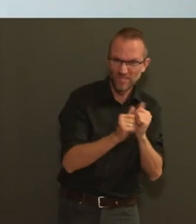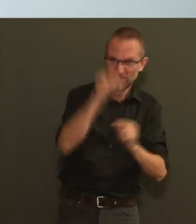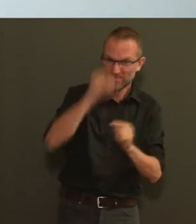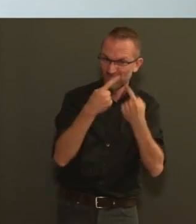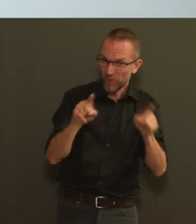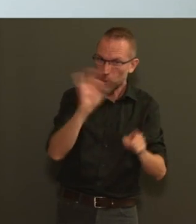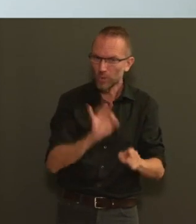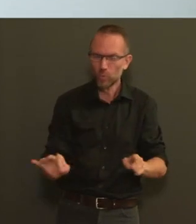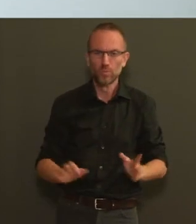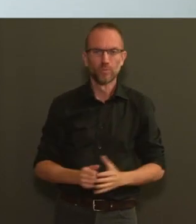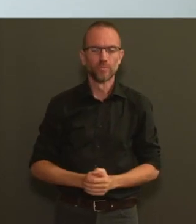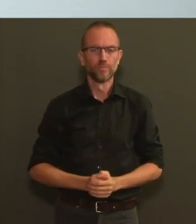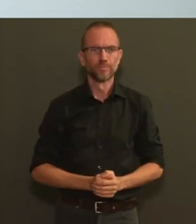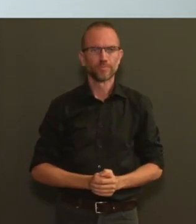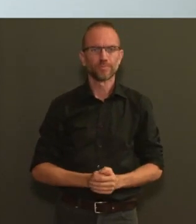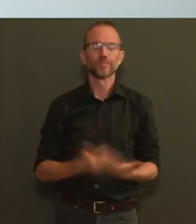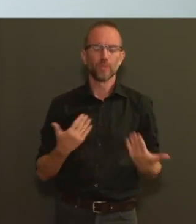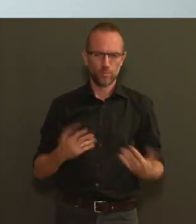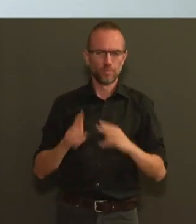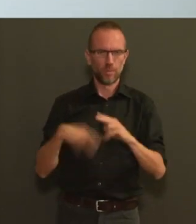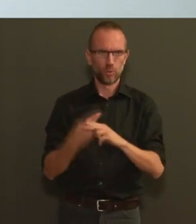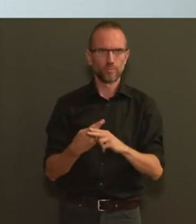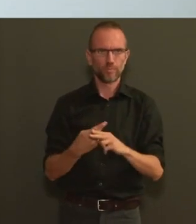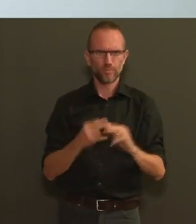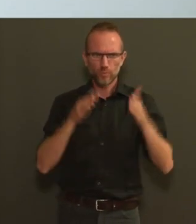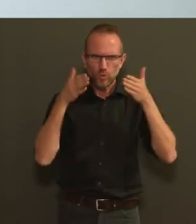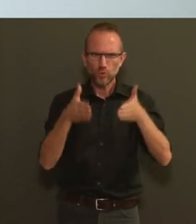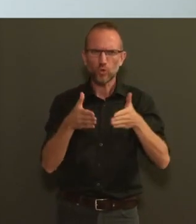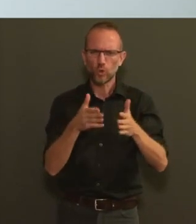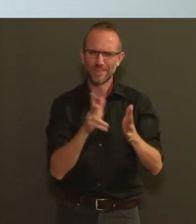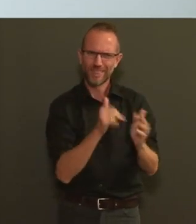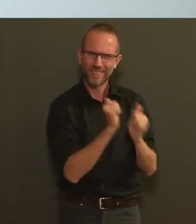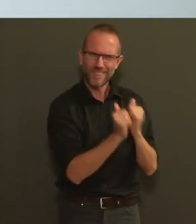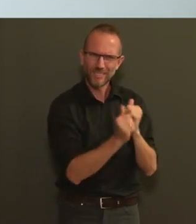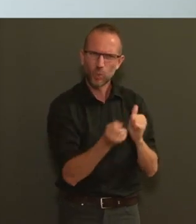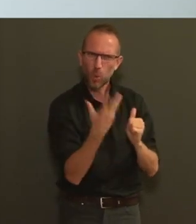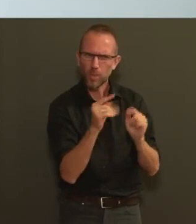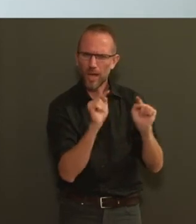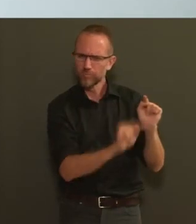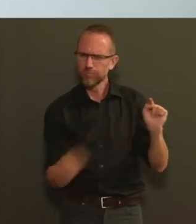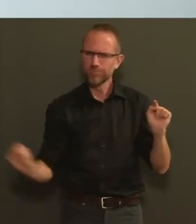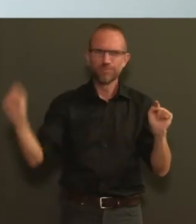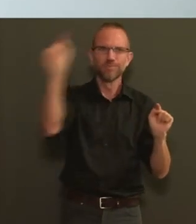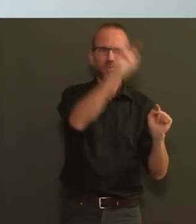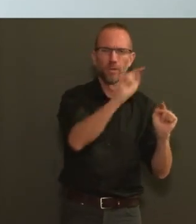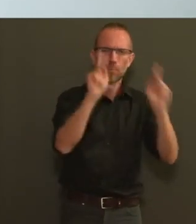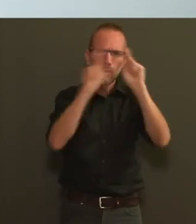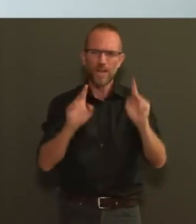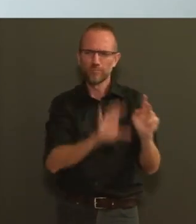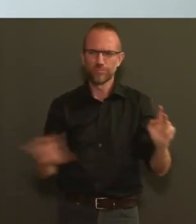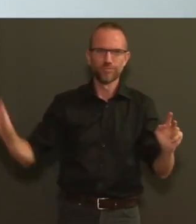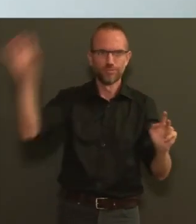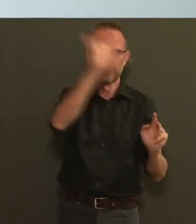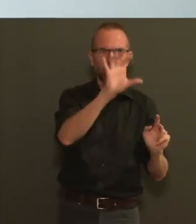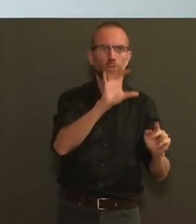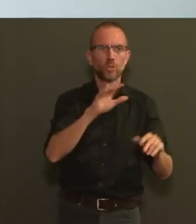Alors actuellement, si on regarde le nombre de tests qui sont pratiqués dans les différentes provinces belges, le nombre de tests par 100 000 habitants, on se rend